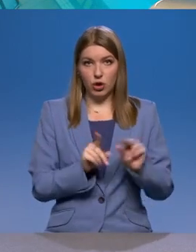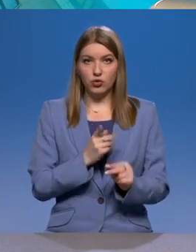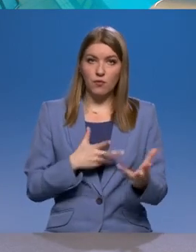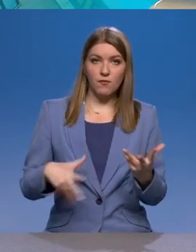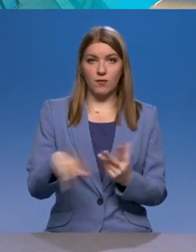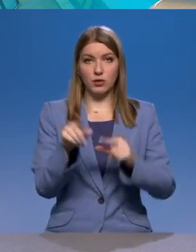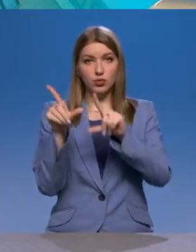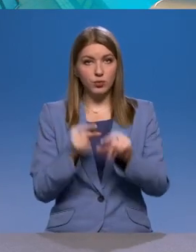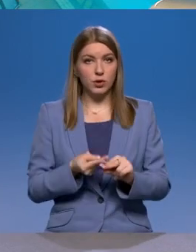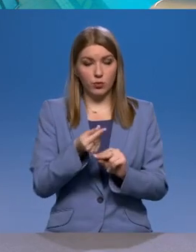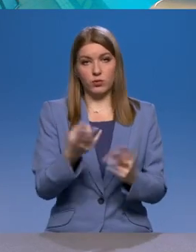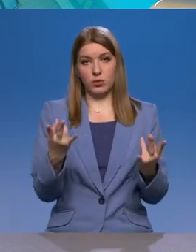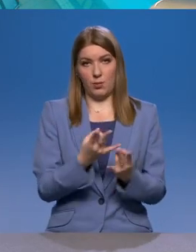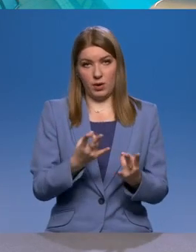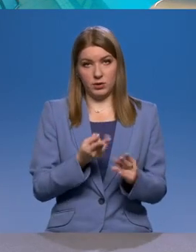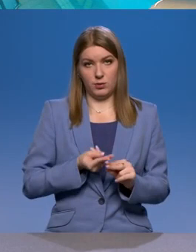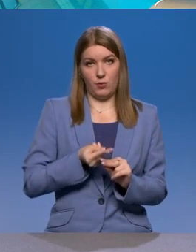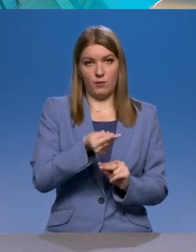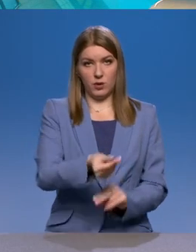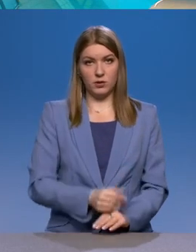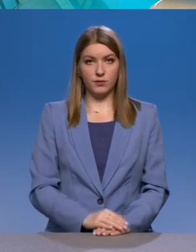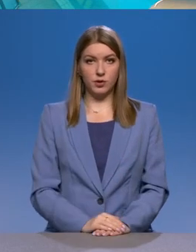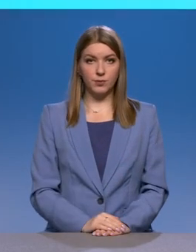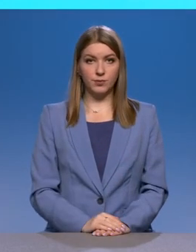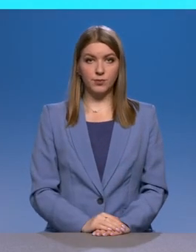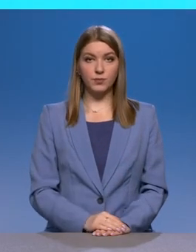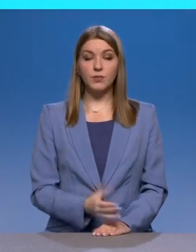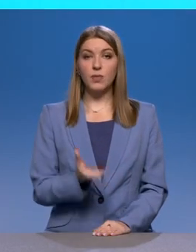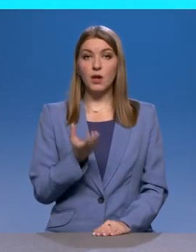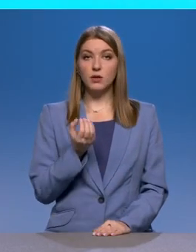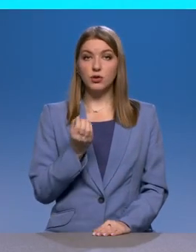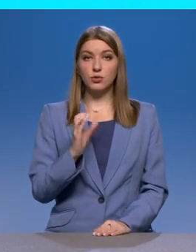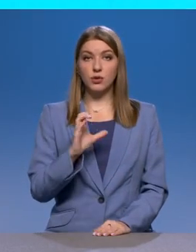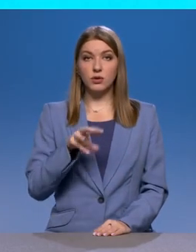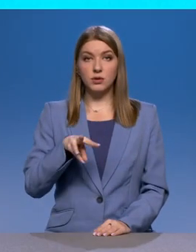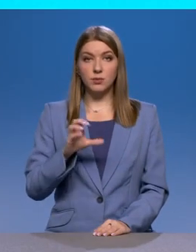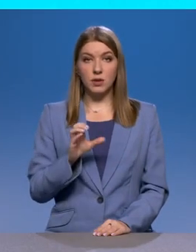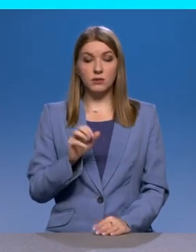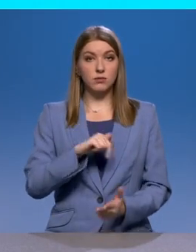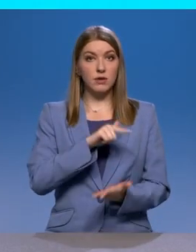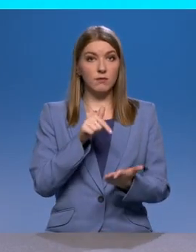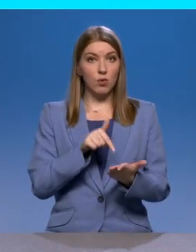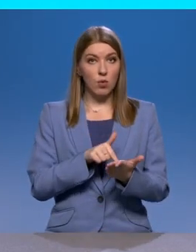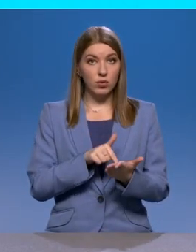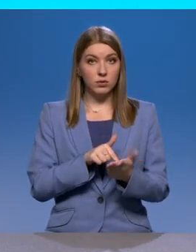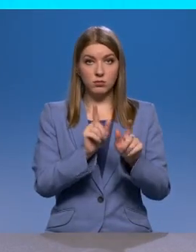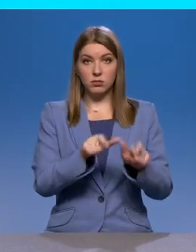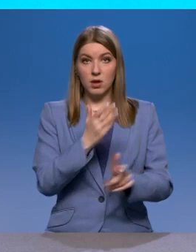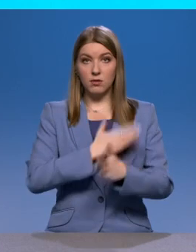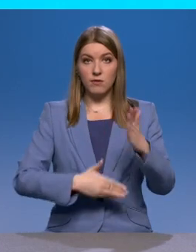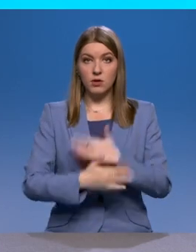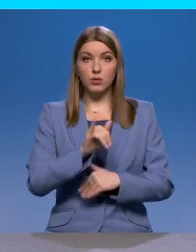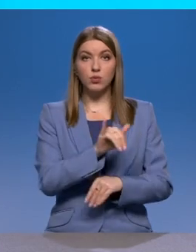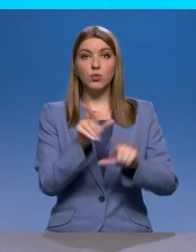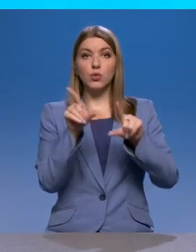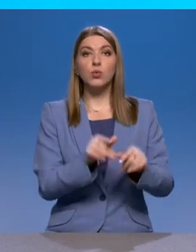и льготы им полагаются. Вот еще сообщение. В городе инвалиды имеют больше льгот, чем в деревне.